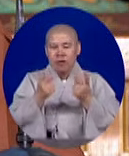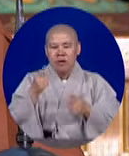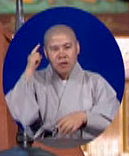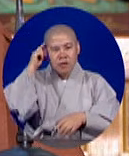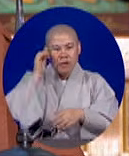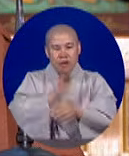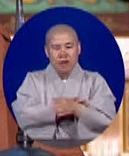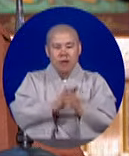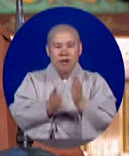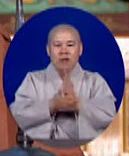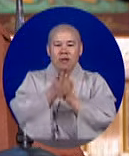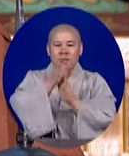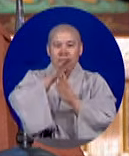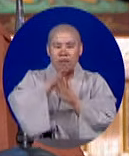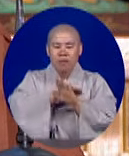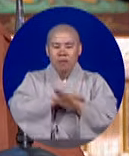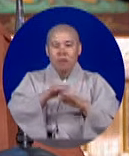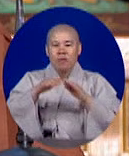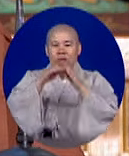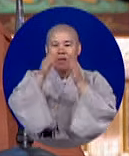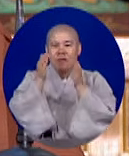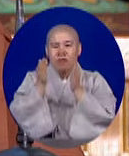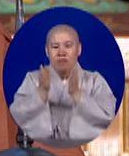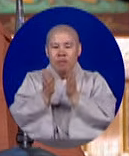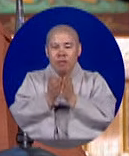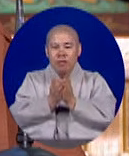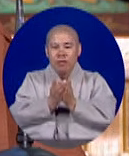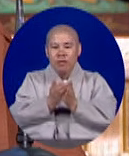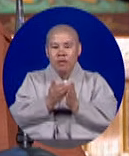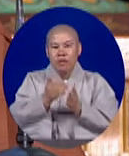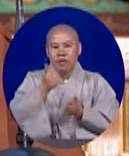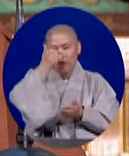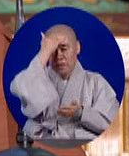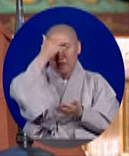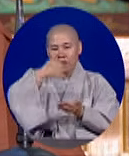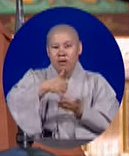지혜와 자비와 온갖 덕행,